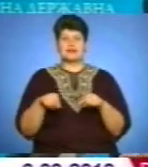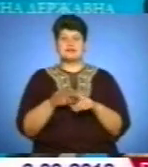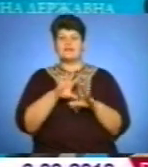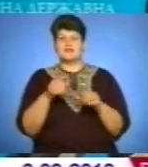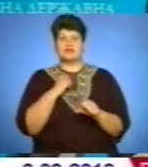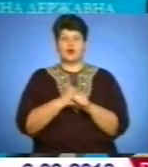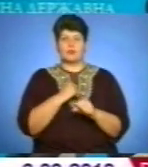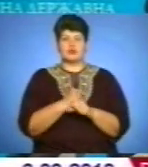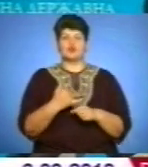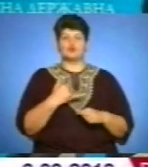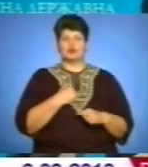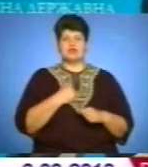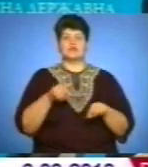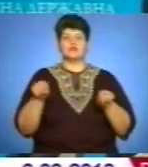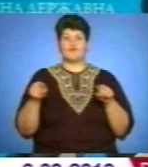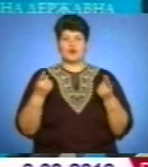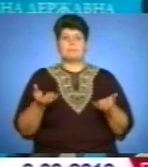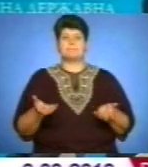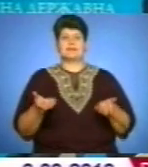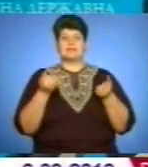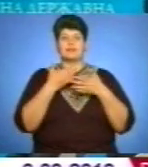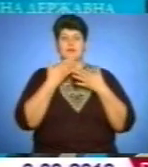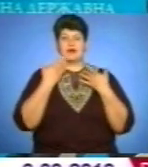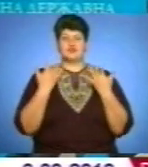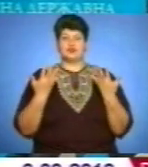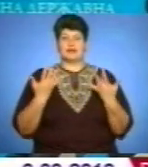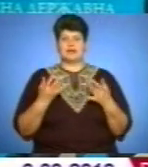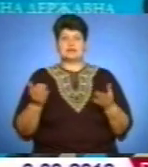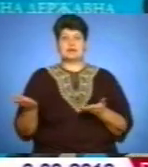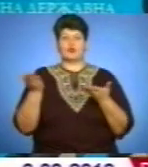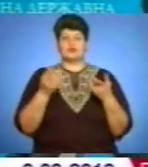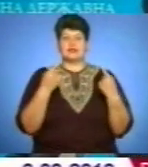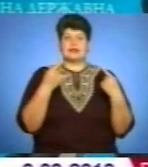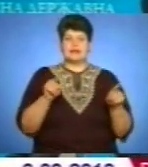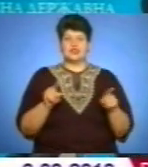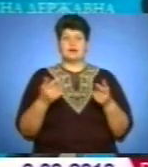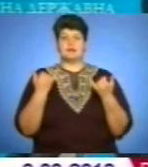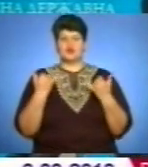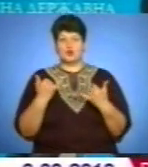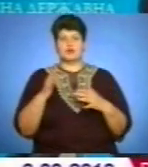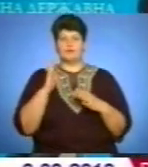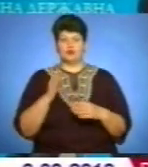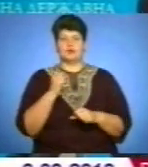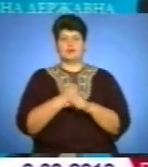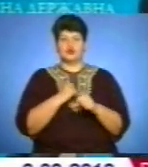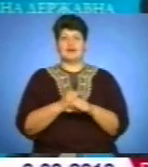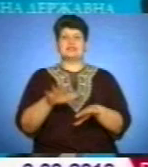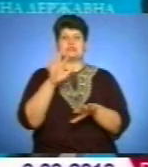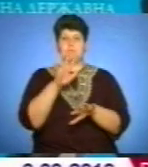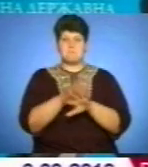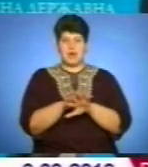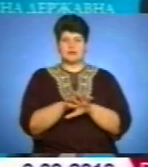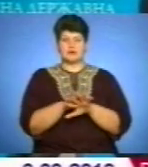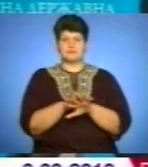вони створювалися, їх підтримувати. Не маючи тої кількості, запрошуємо інших, але ми сьогодні будемо працювати з банками,